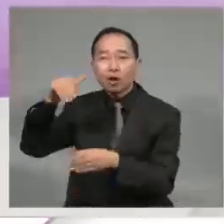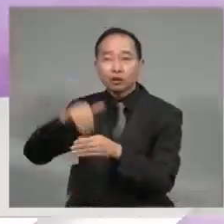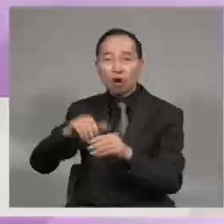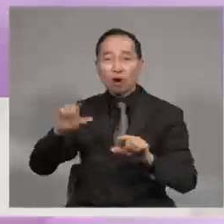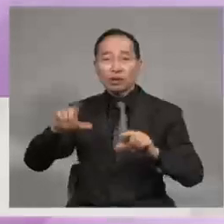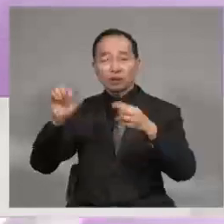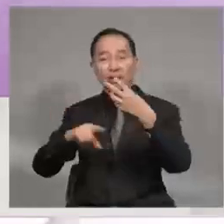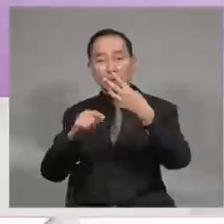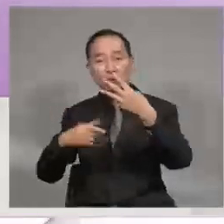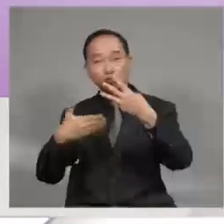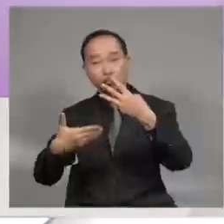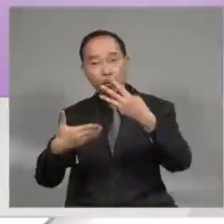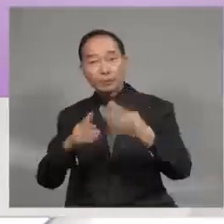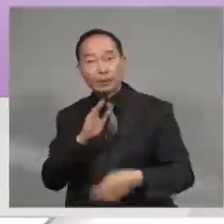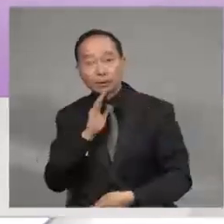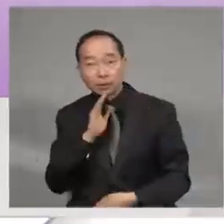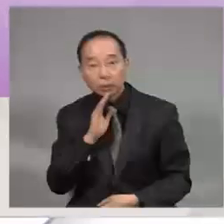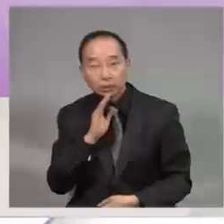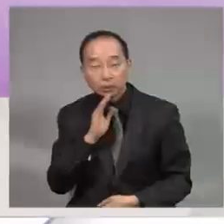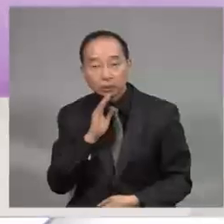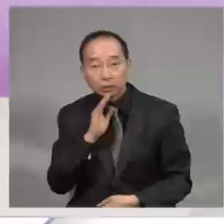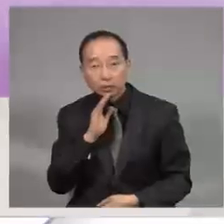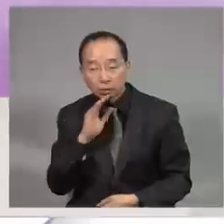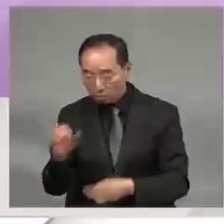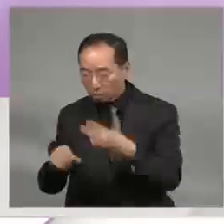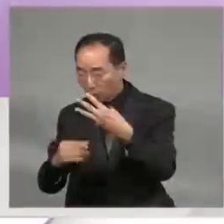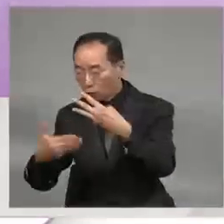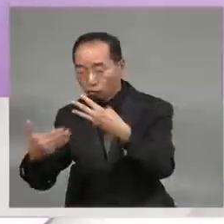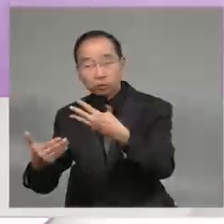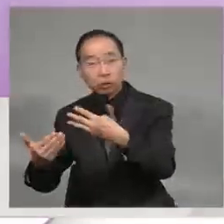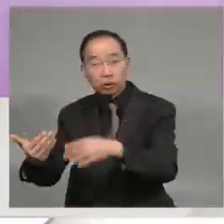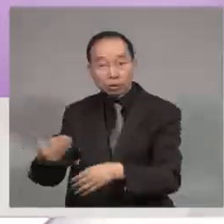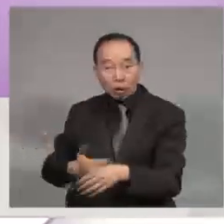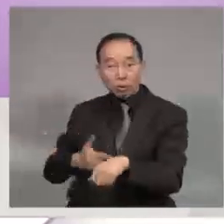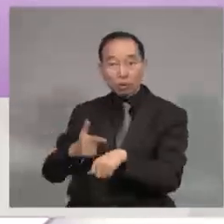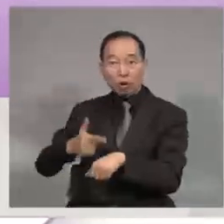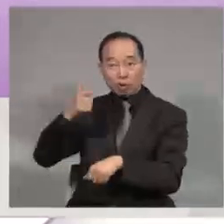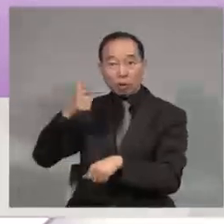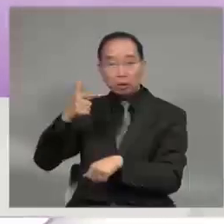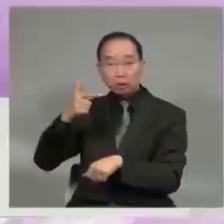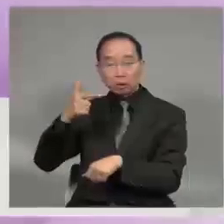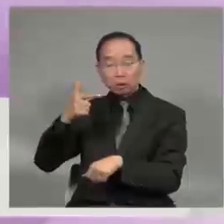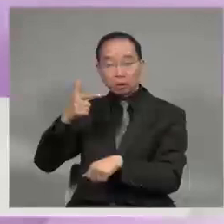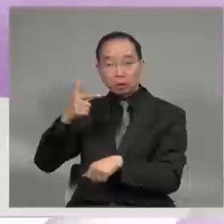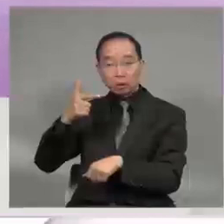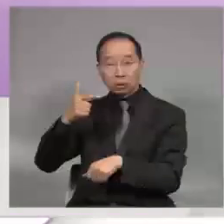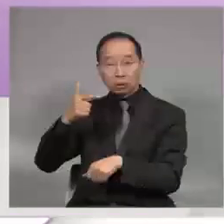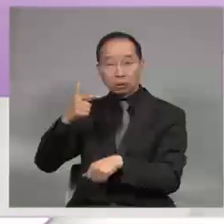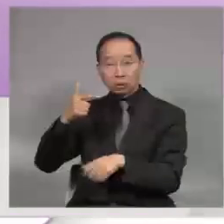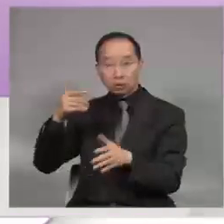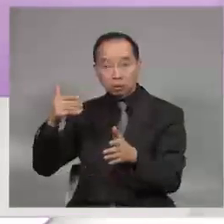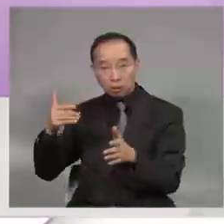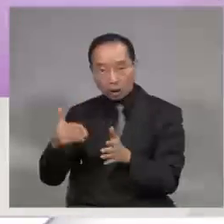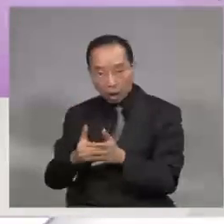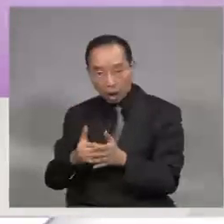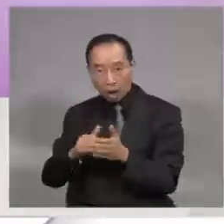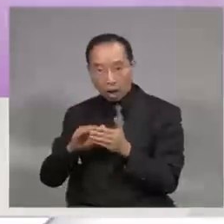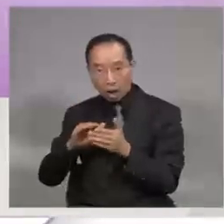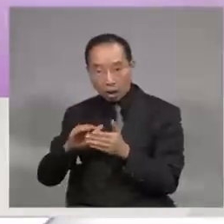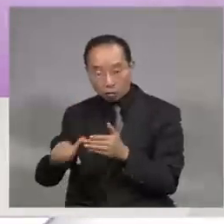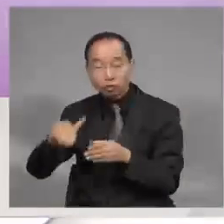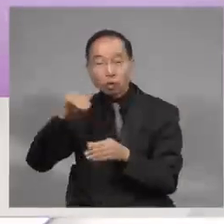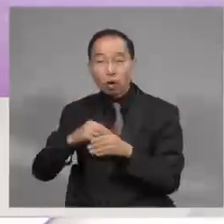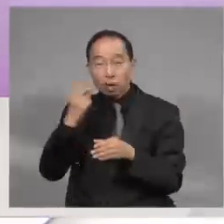네, 그렇죠? 맞습니다. 그날 그러면 6시 이후 아니죠. 아, 모든 투표가 마감된 네. 후에 선관위에 다 같이 모여서 이제 개표를 하게 되는